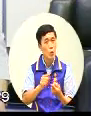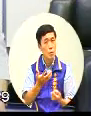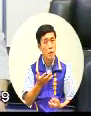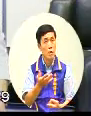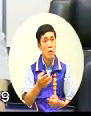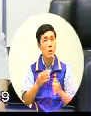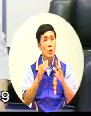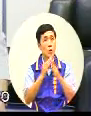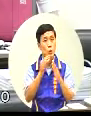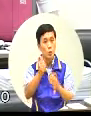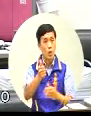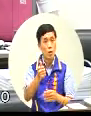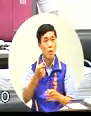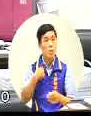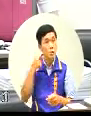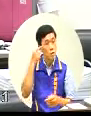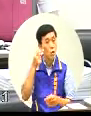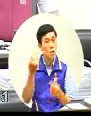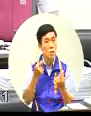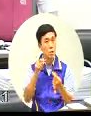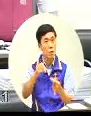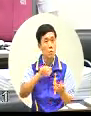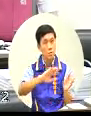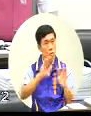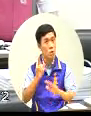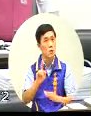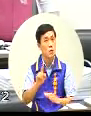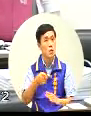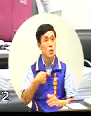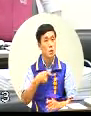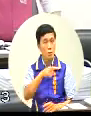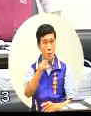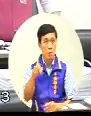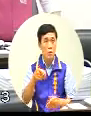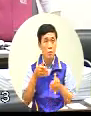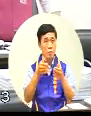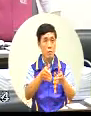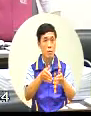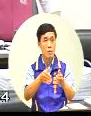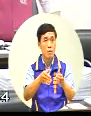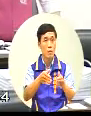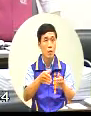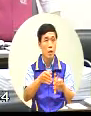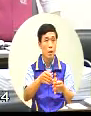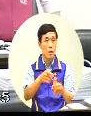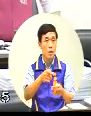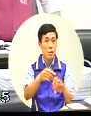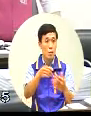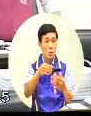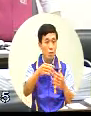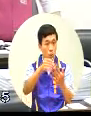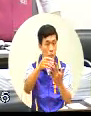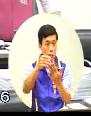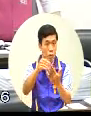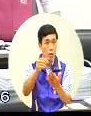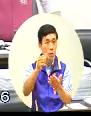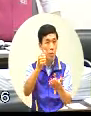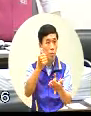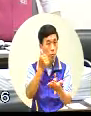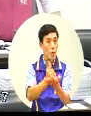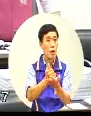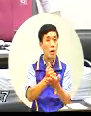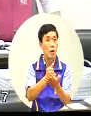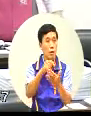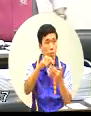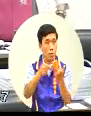是刚刚想这种经验哦，你们在那个入选资格的时候就应该要先讲清楚了。啊，你等他